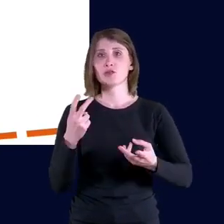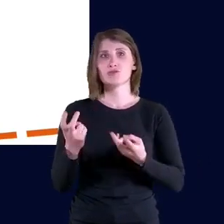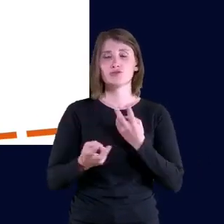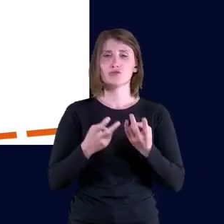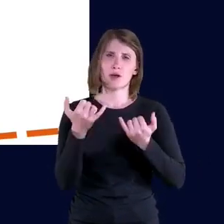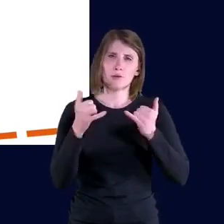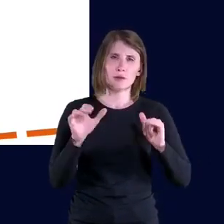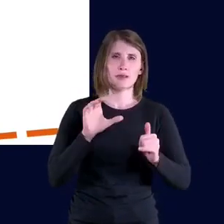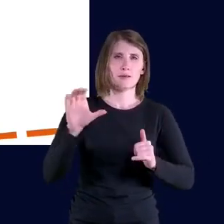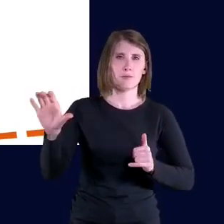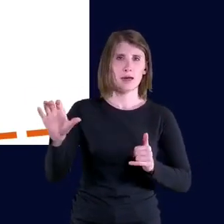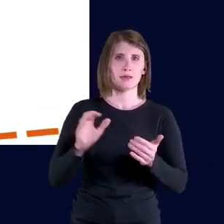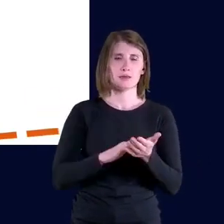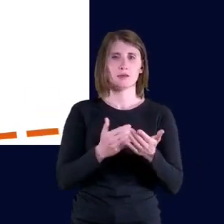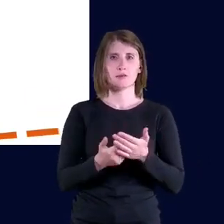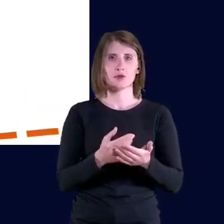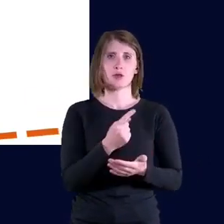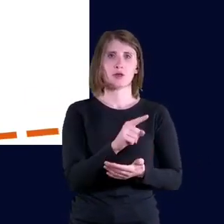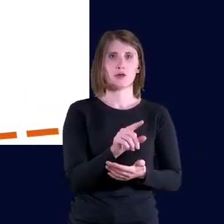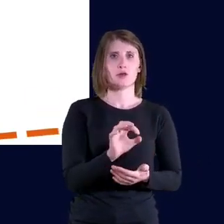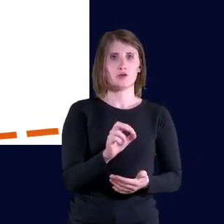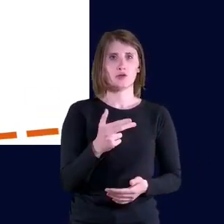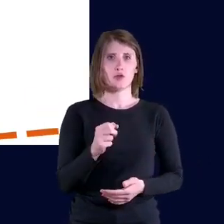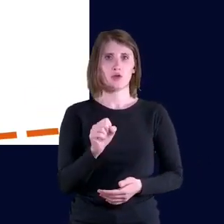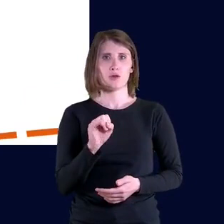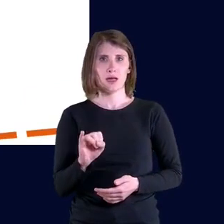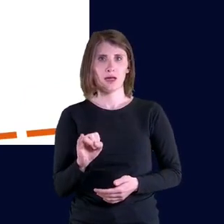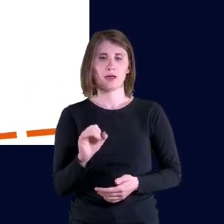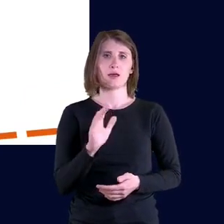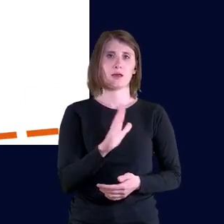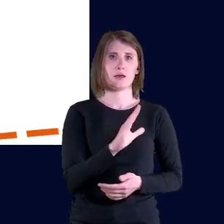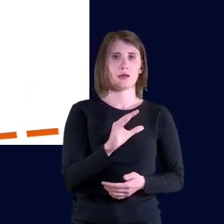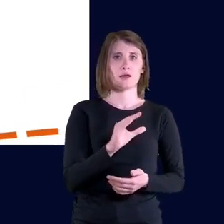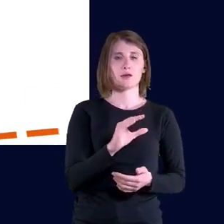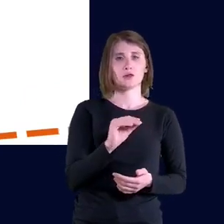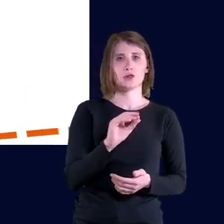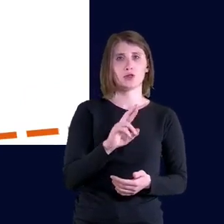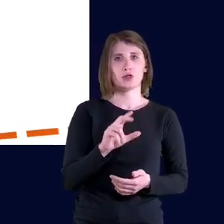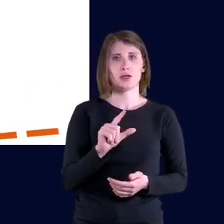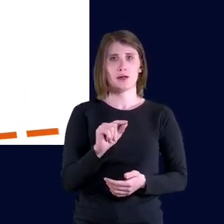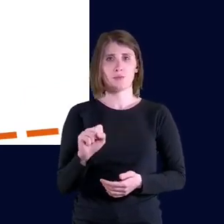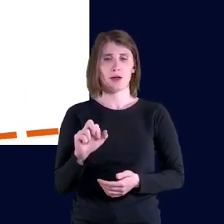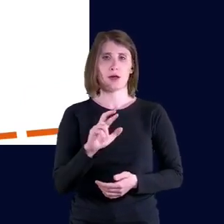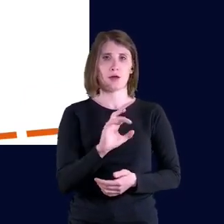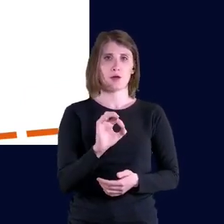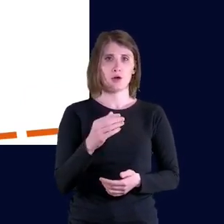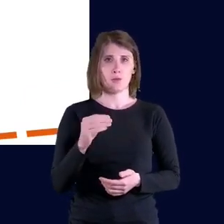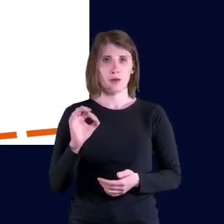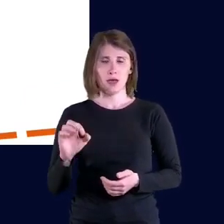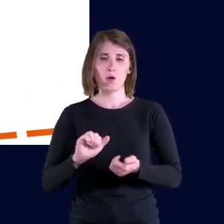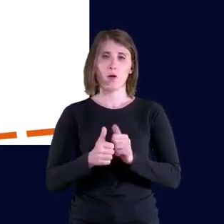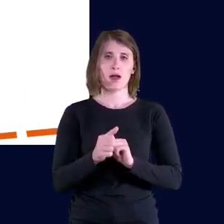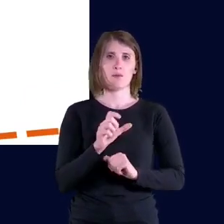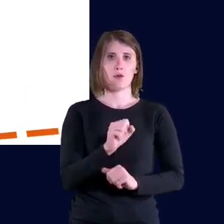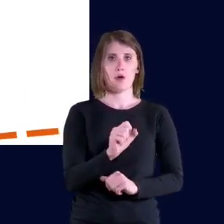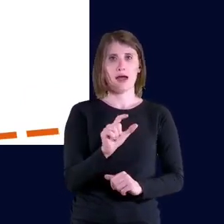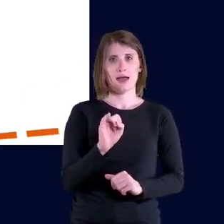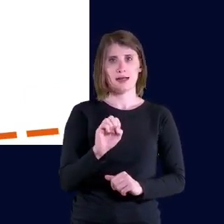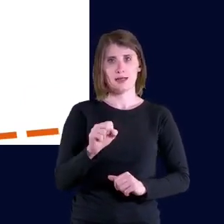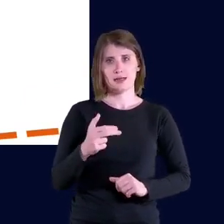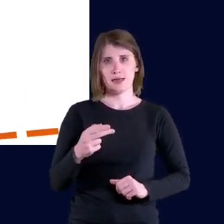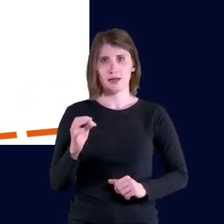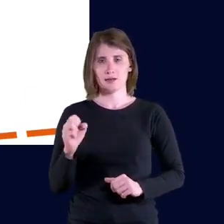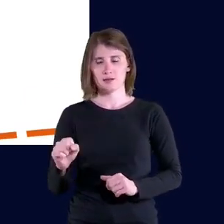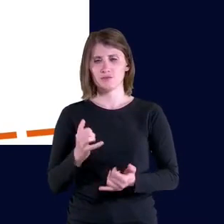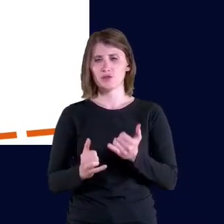czasami danych jak na przykład bazą do i szefem Romeo czy bazą arianta w momencie kiedy nie znajdujemy